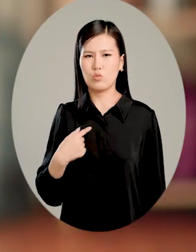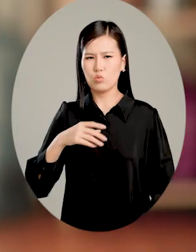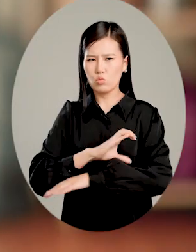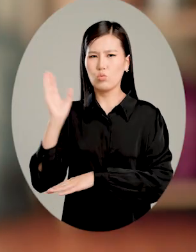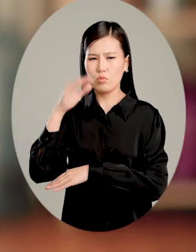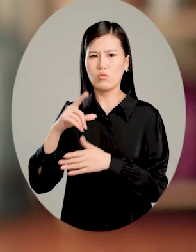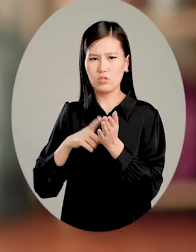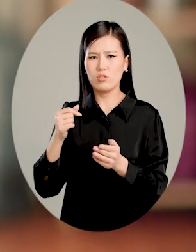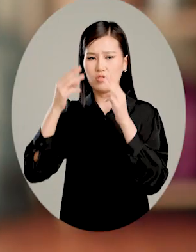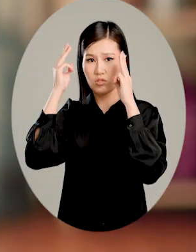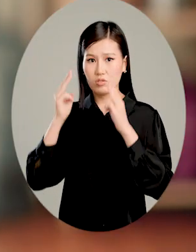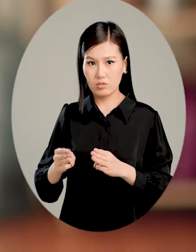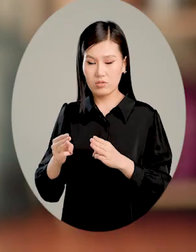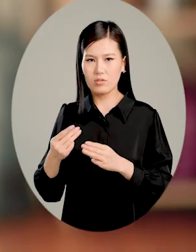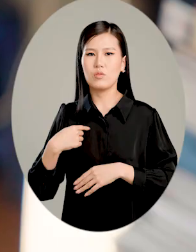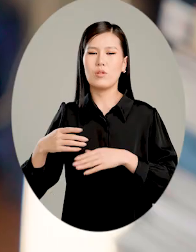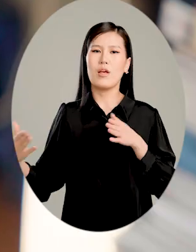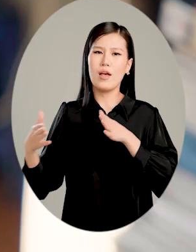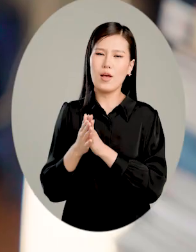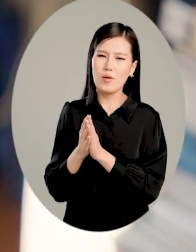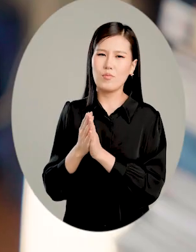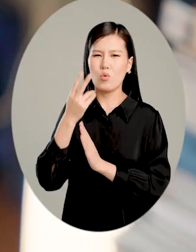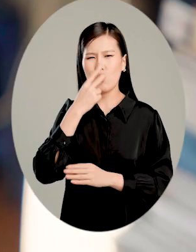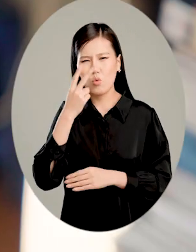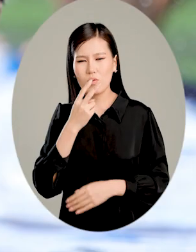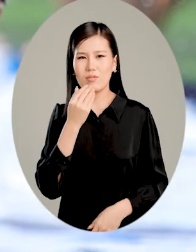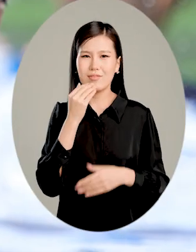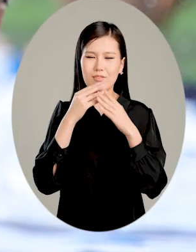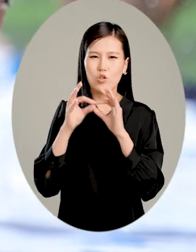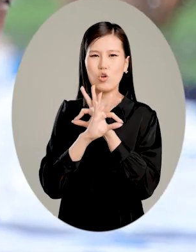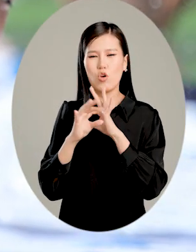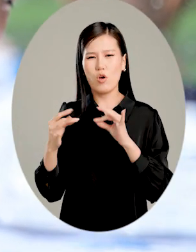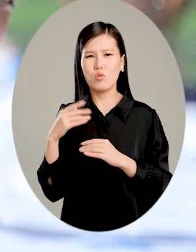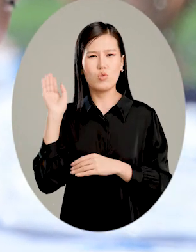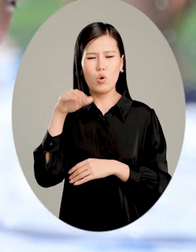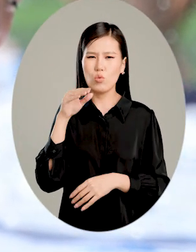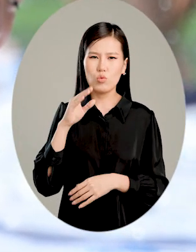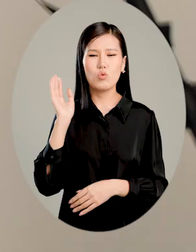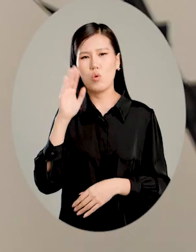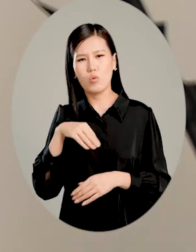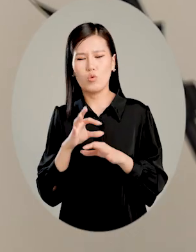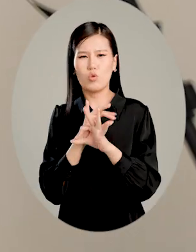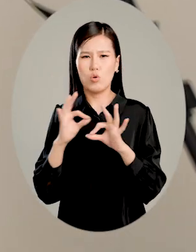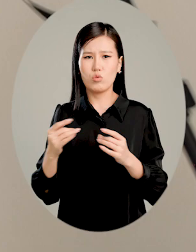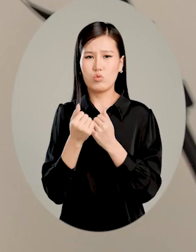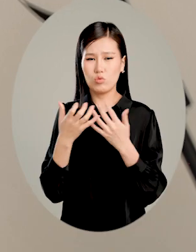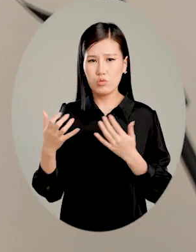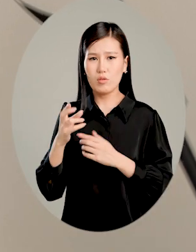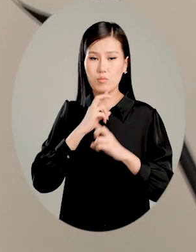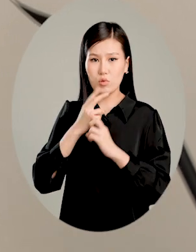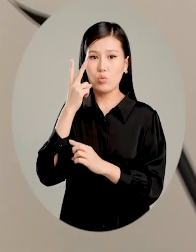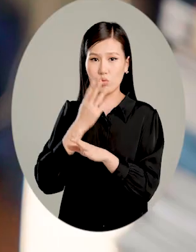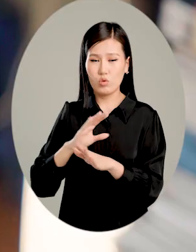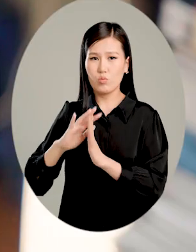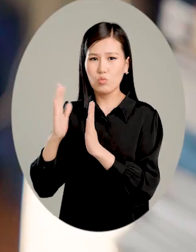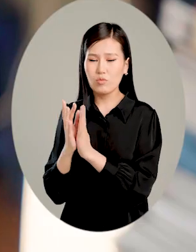Би ерөн сургуульд яв. Хэрэгтэй юм байна. Тэгээд дундуур зөндөө юм болоо. Уйла мадантаа тэгээд явна явахгүй гэж зөндөө юм болно